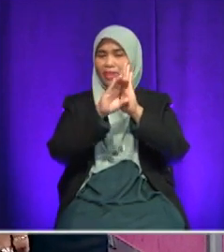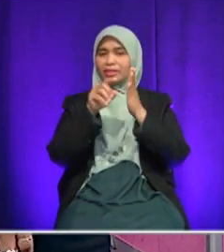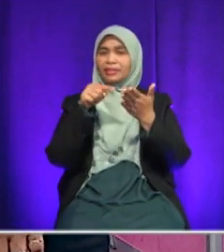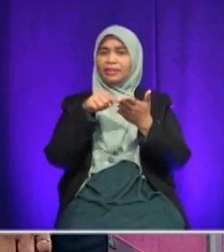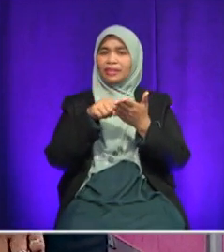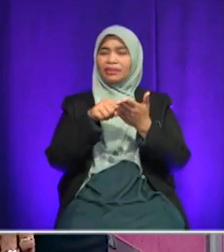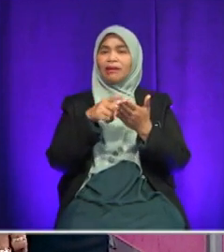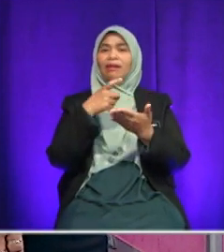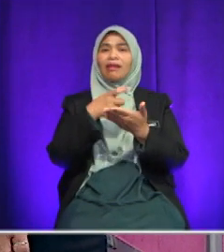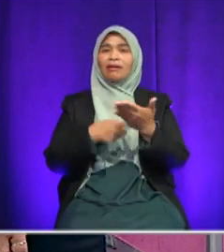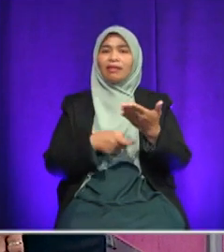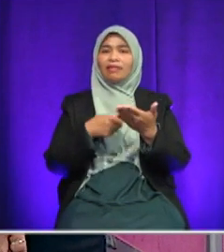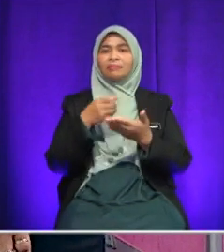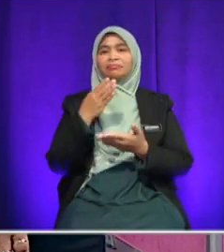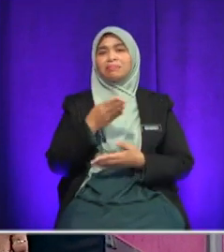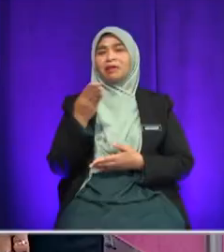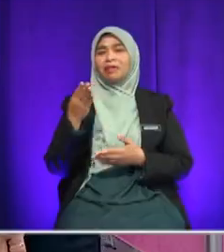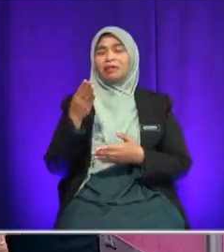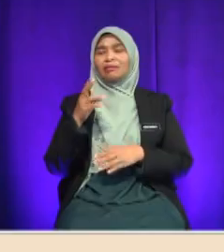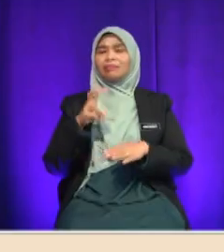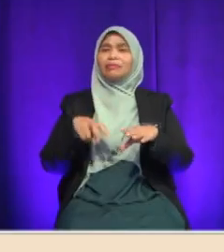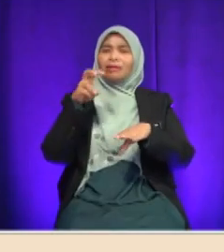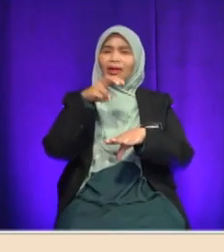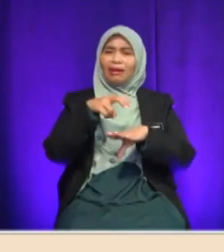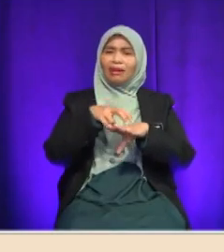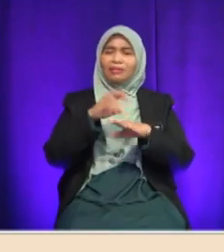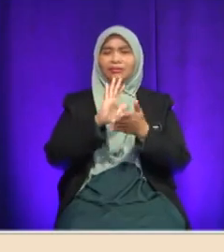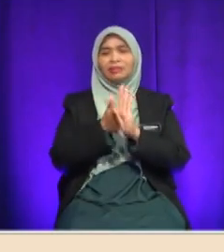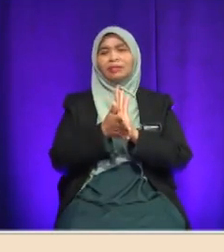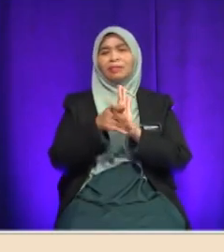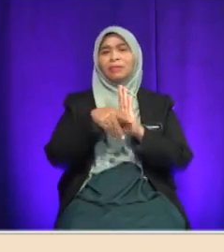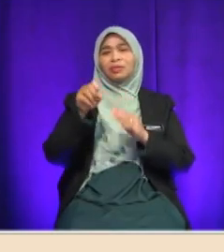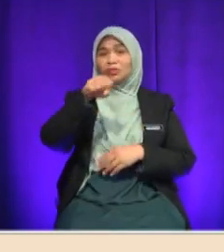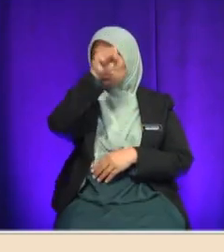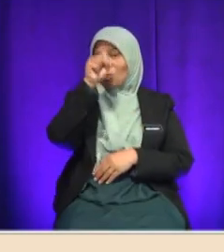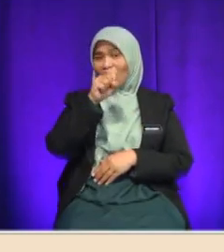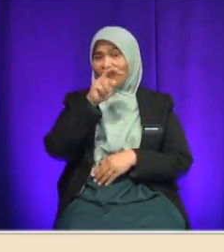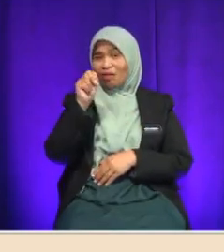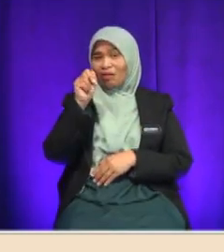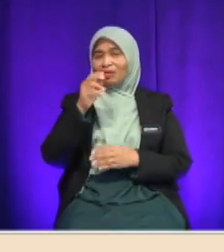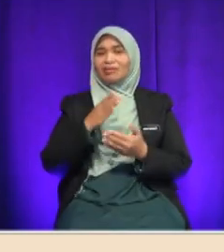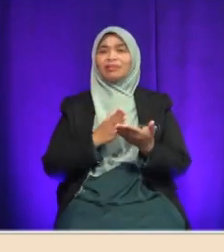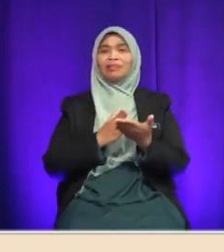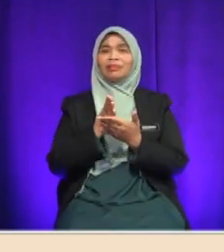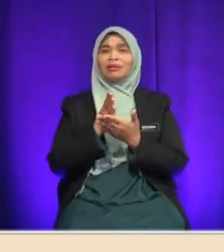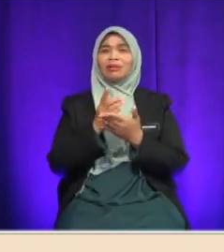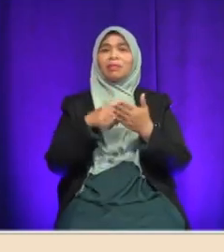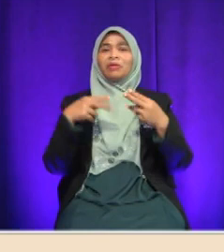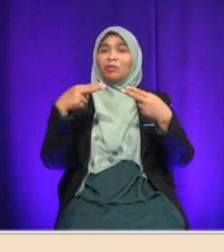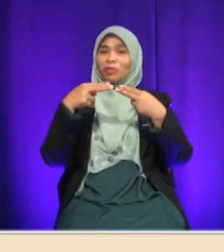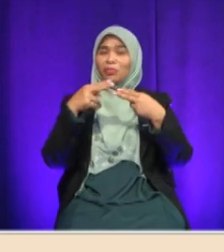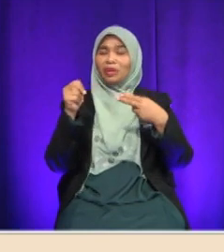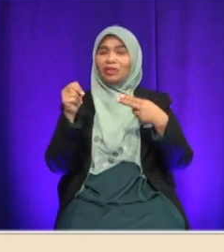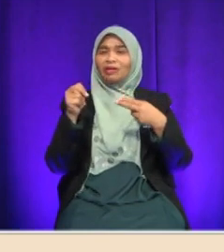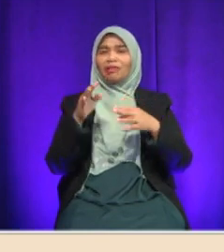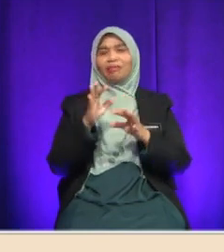harga barang naik menjadi selalu menjadi persoalan kita, kan? Seterusnya, apa hubungan di antara